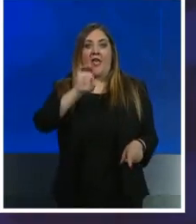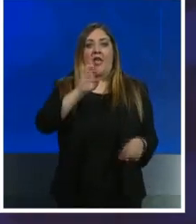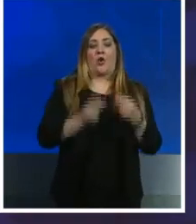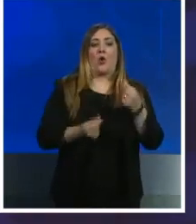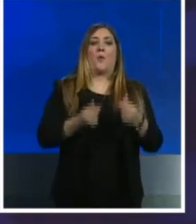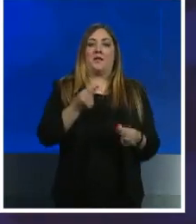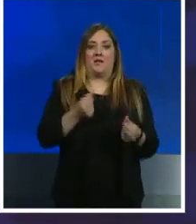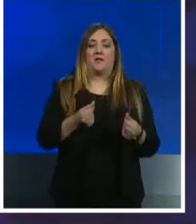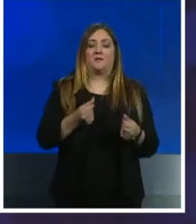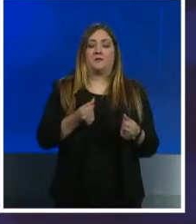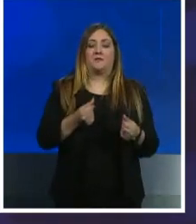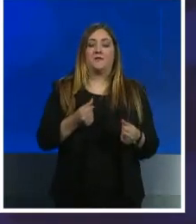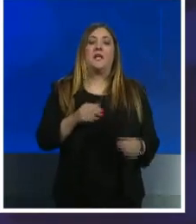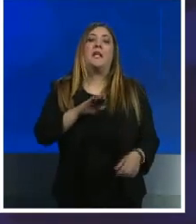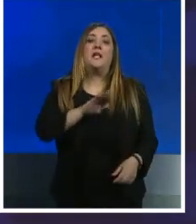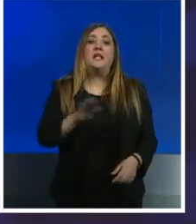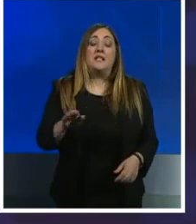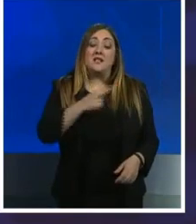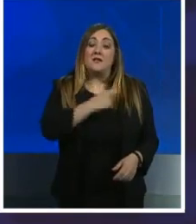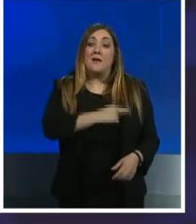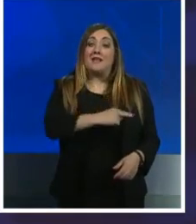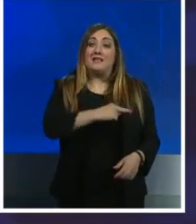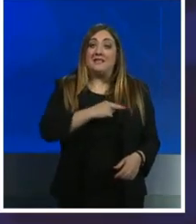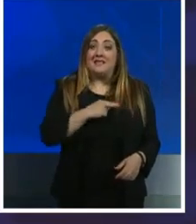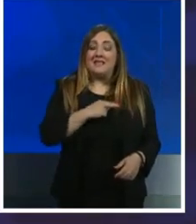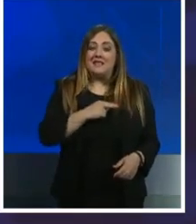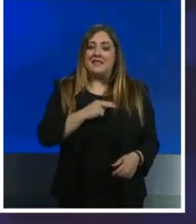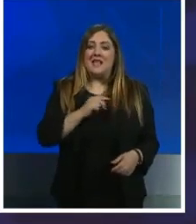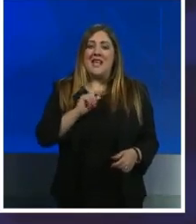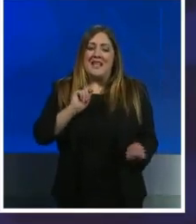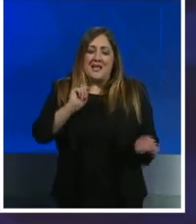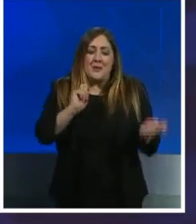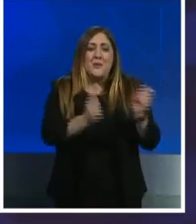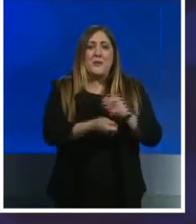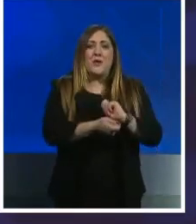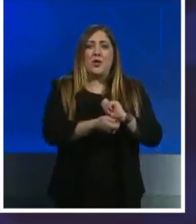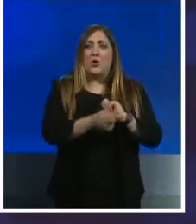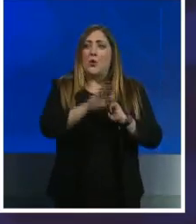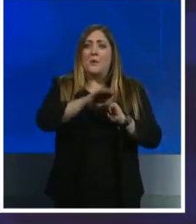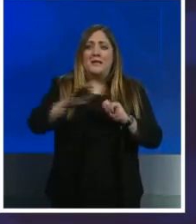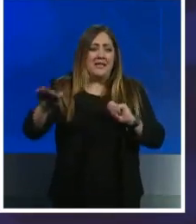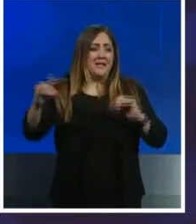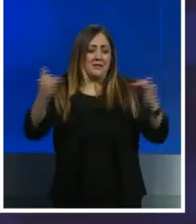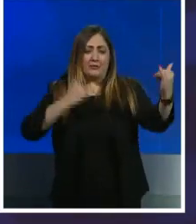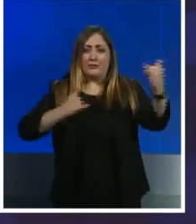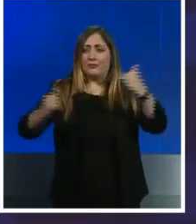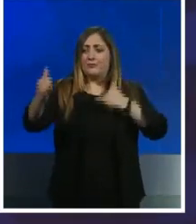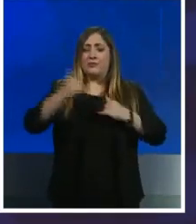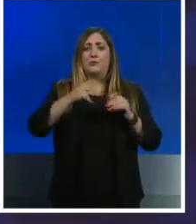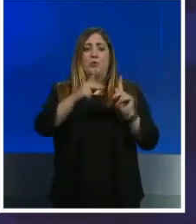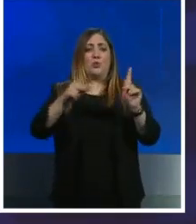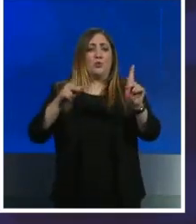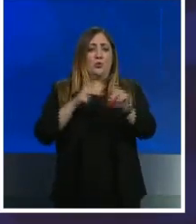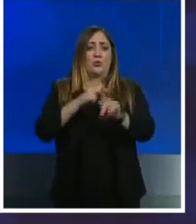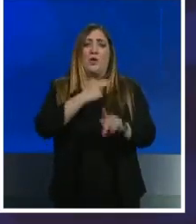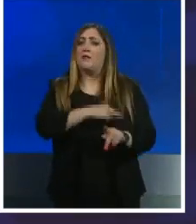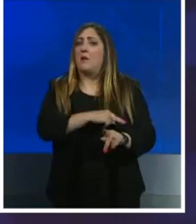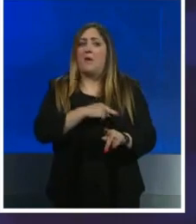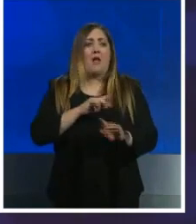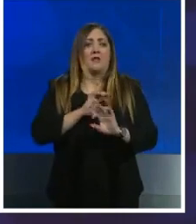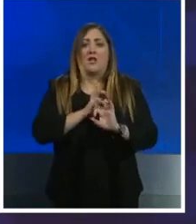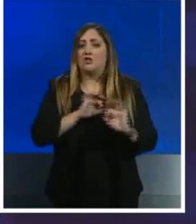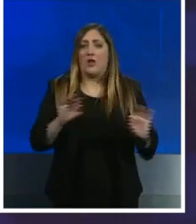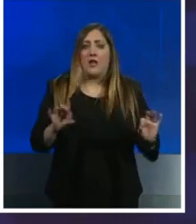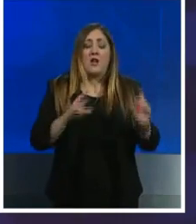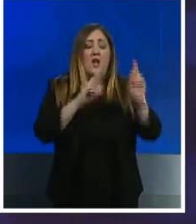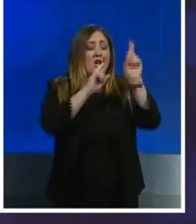Il-poplu Malti qed jiġi sostitwit minn popli kompletament estranji għall-kultura, reliġjon